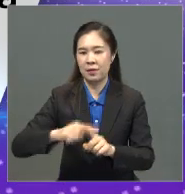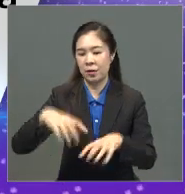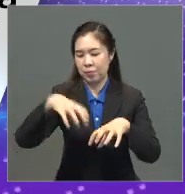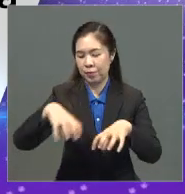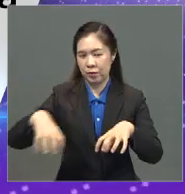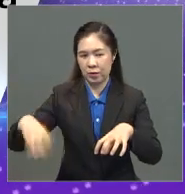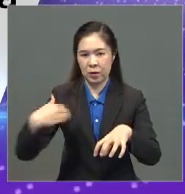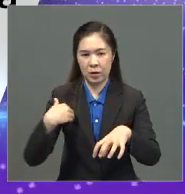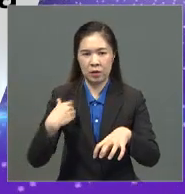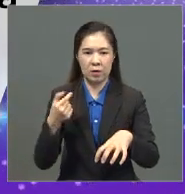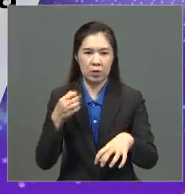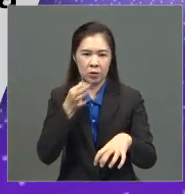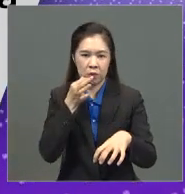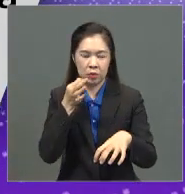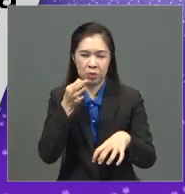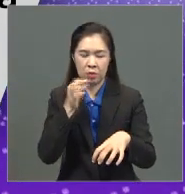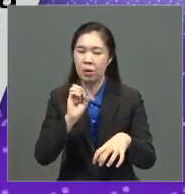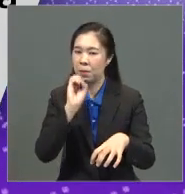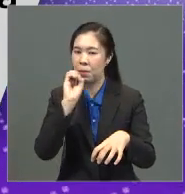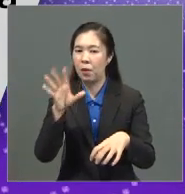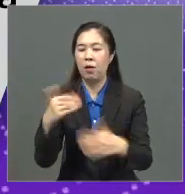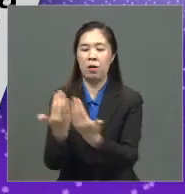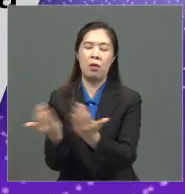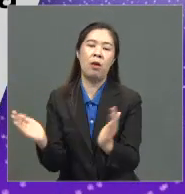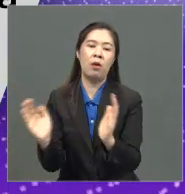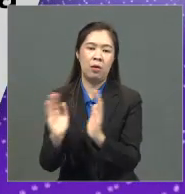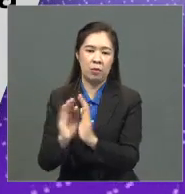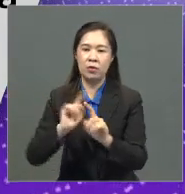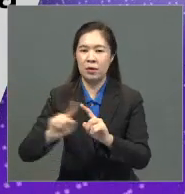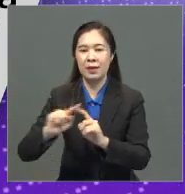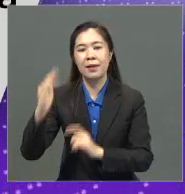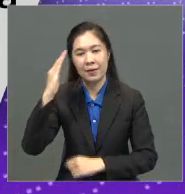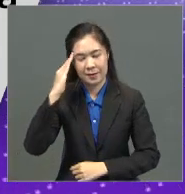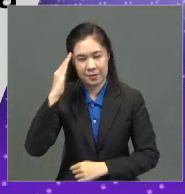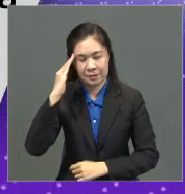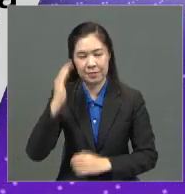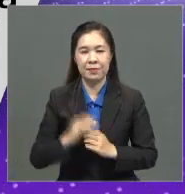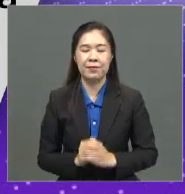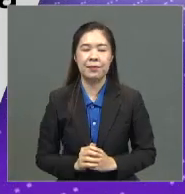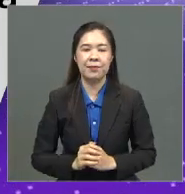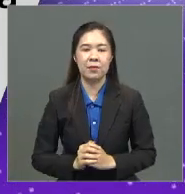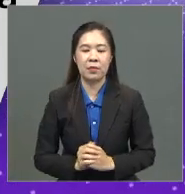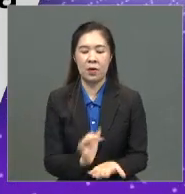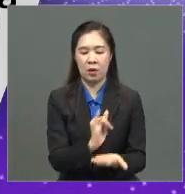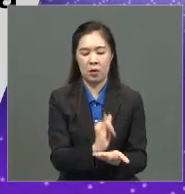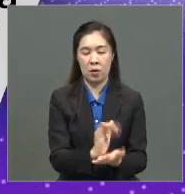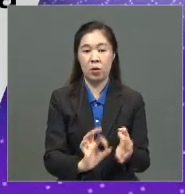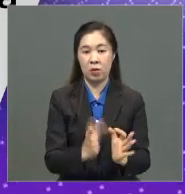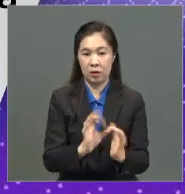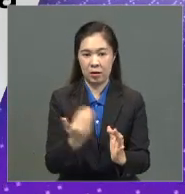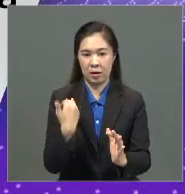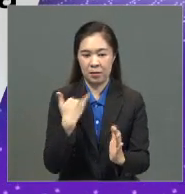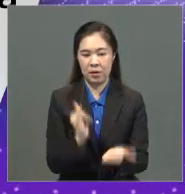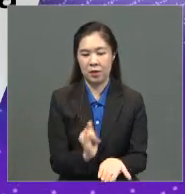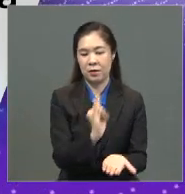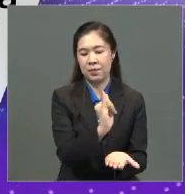างลงพื้นที่แ้งข้อมูให้ยาดสาป และให้กำลงใจ ครอบครัวผู้เสียชีวิตส่วกจัการสบนั้น จำนวทีจะดำนินการโ